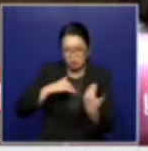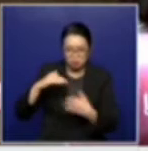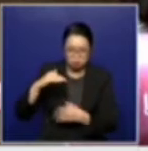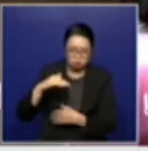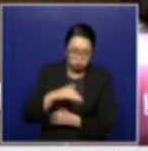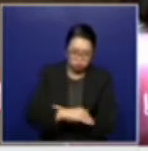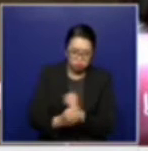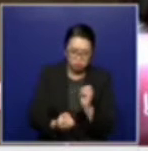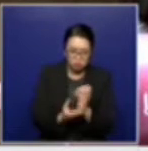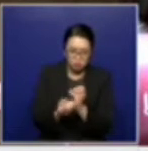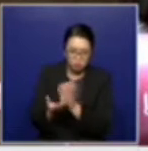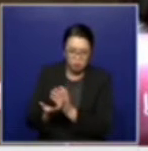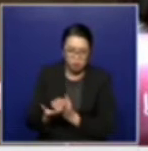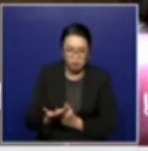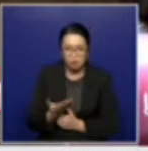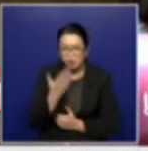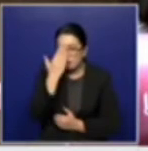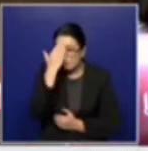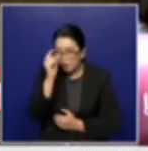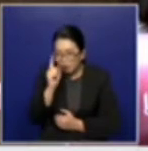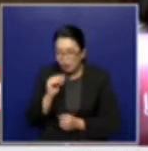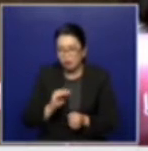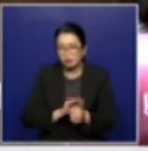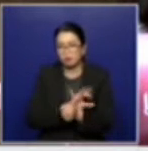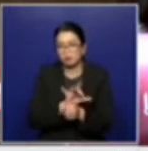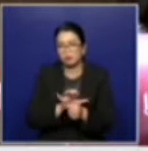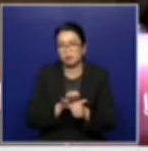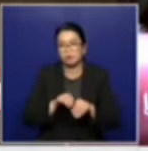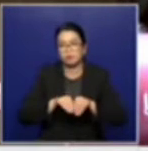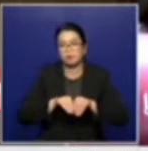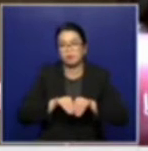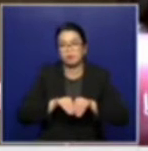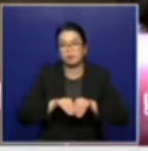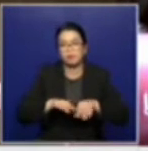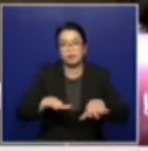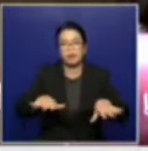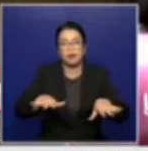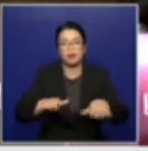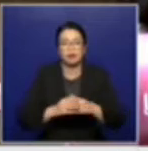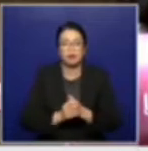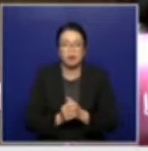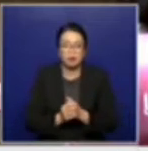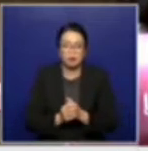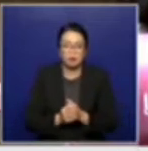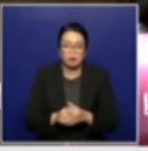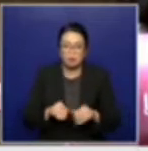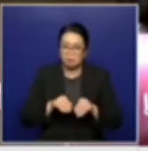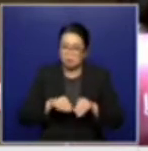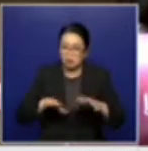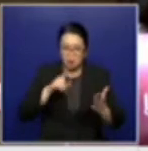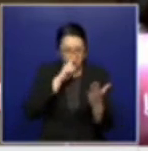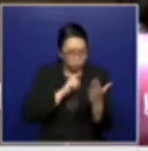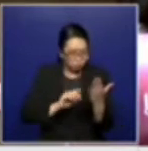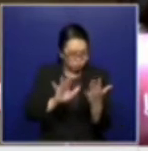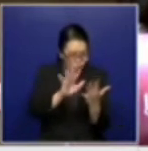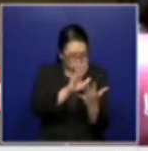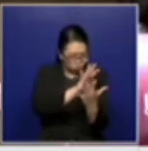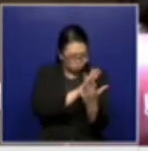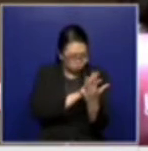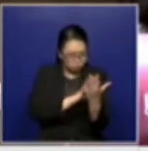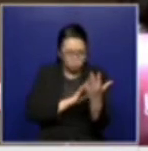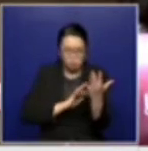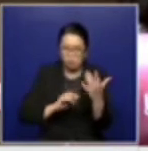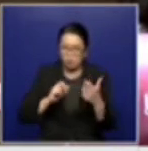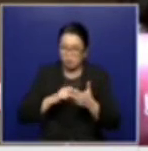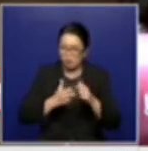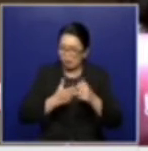การณ์การแพร่ระบาดของไวรัสโคโรนา2019ได้ขยายวงกว้างและซึมลึกอย่